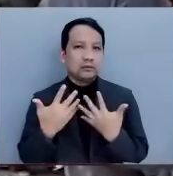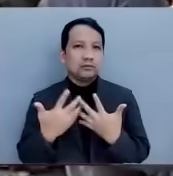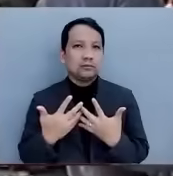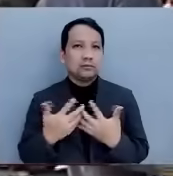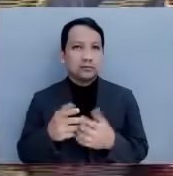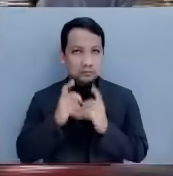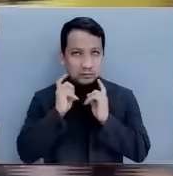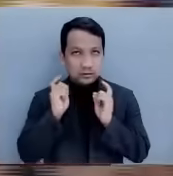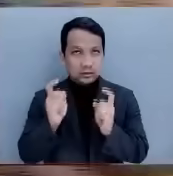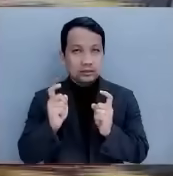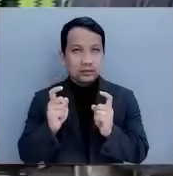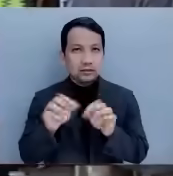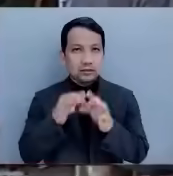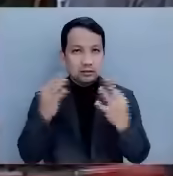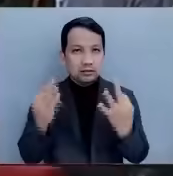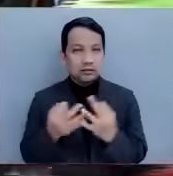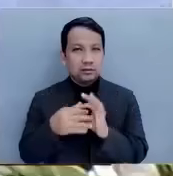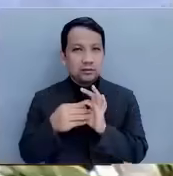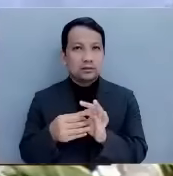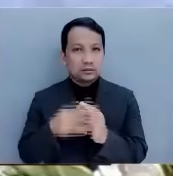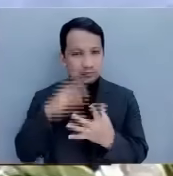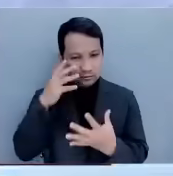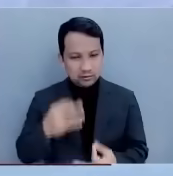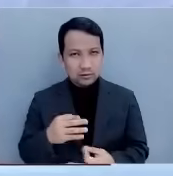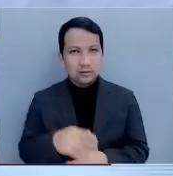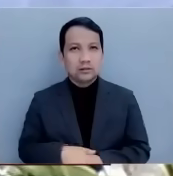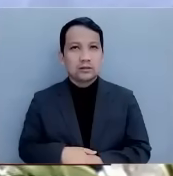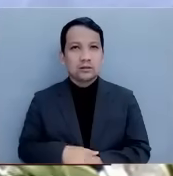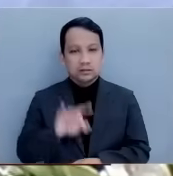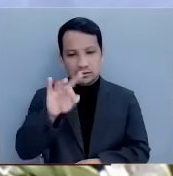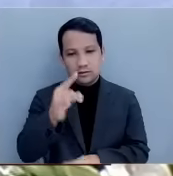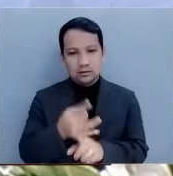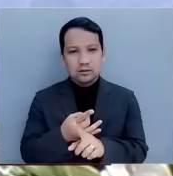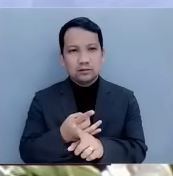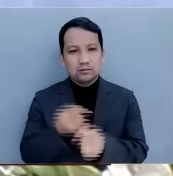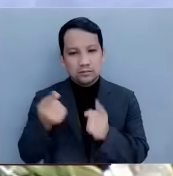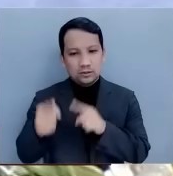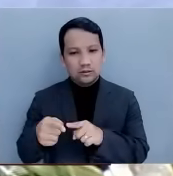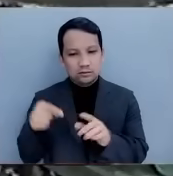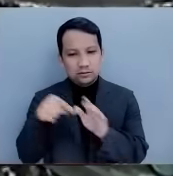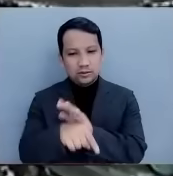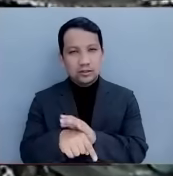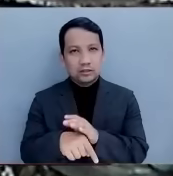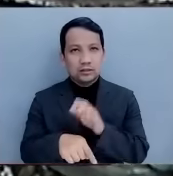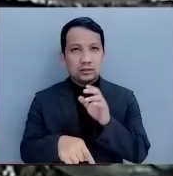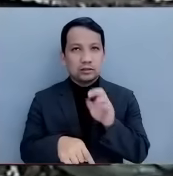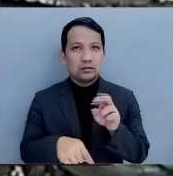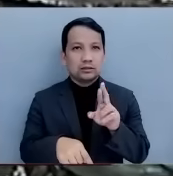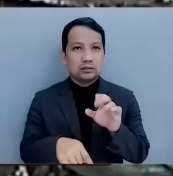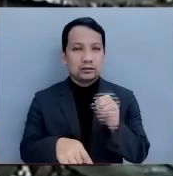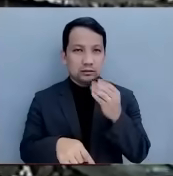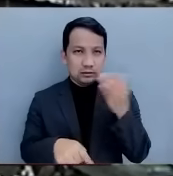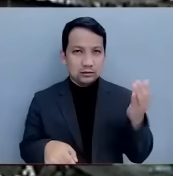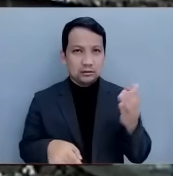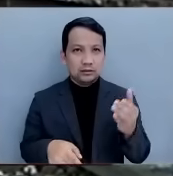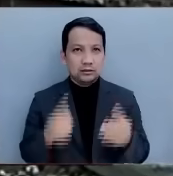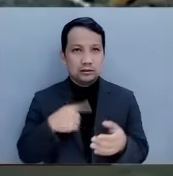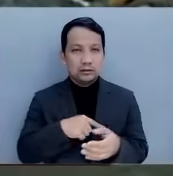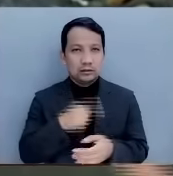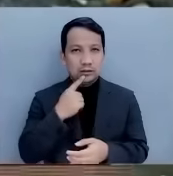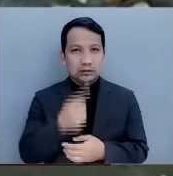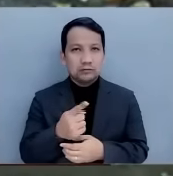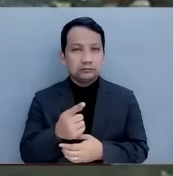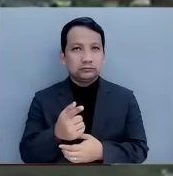Nabibilisan din daw ang pamilya sa paglalabas ng desisyon. 8 buwan matapos mangyari ang pagpatay kay Ranara. Giit ng naulilang mister ni